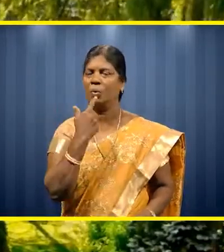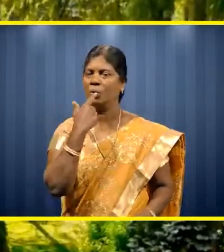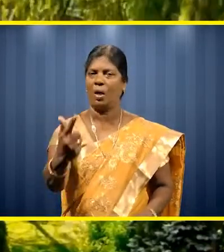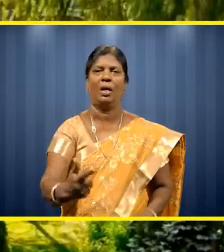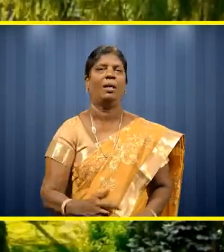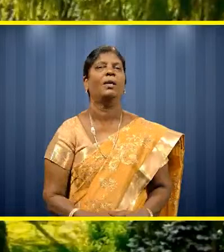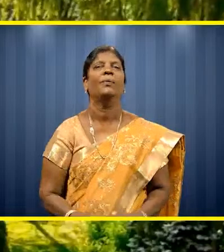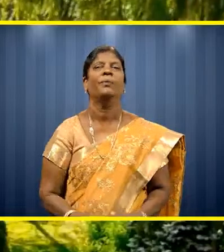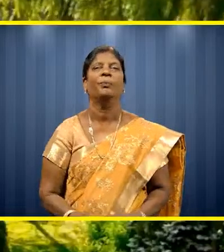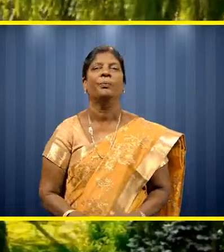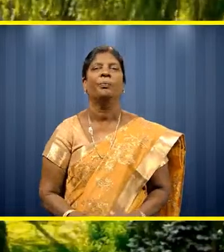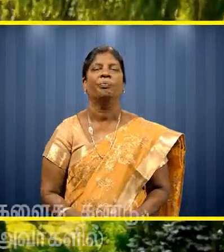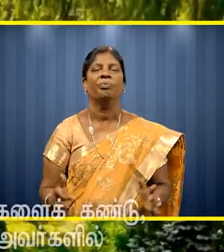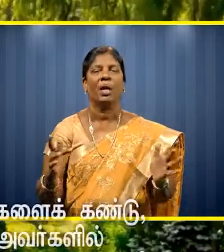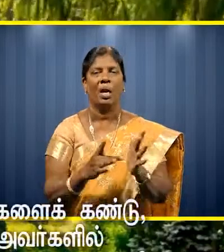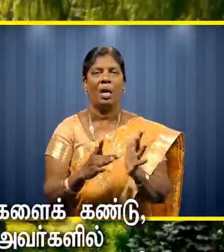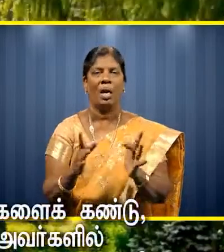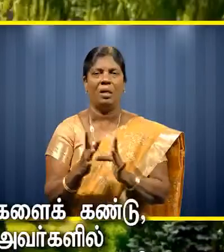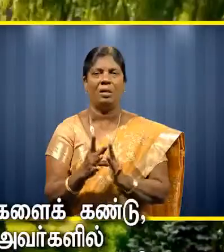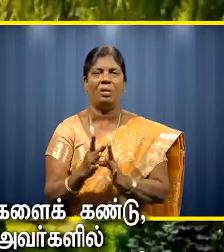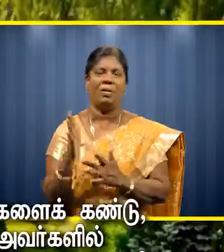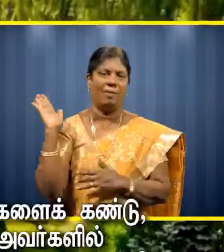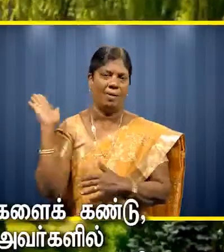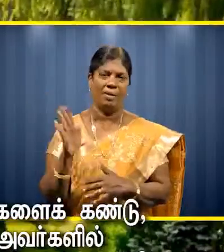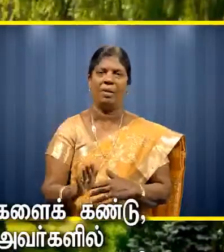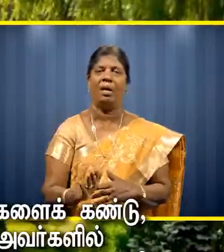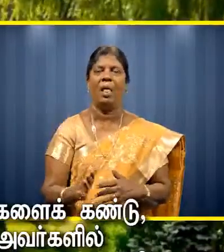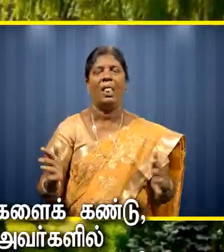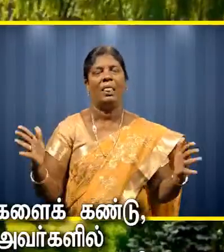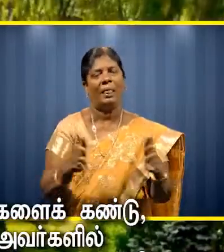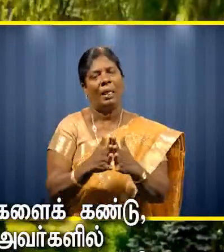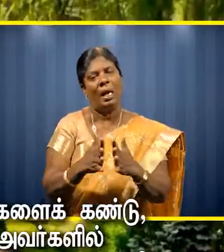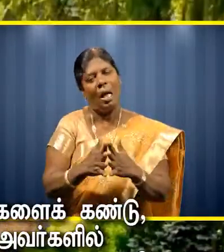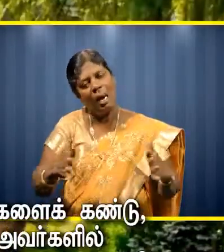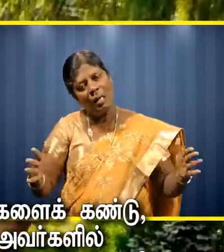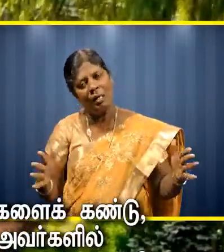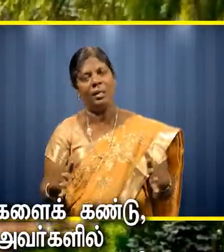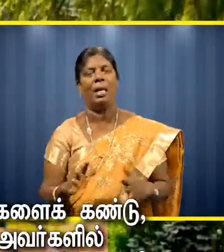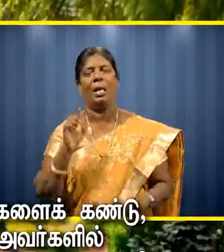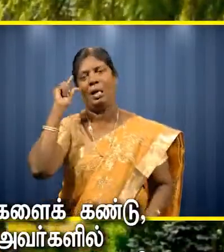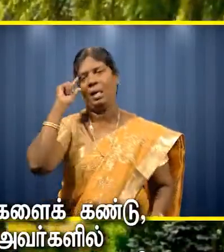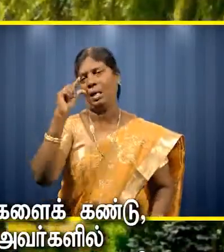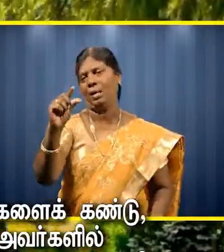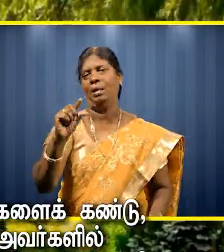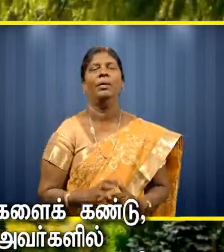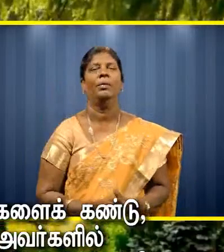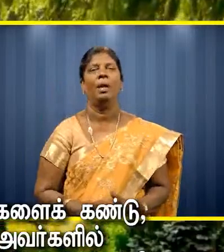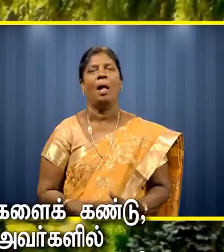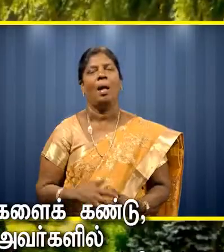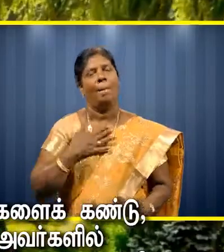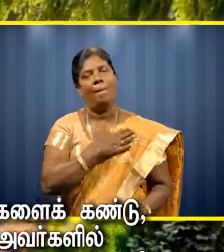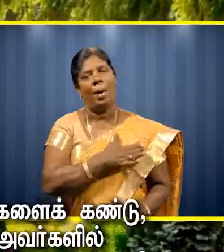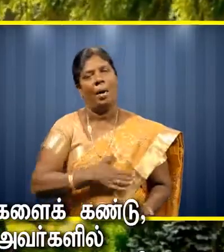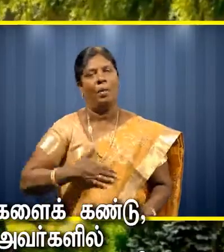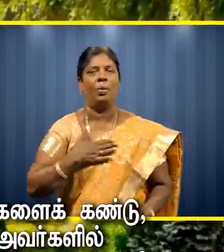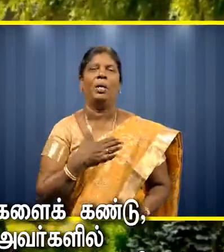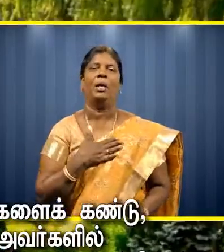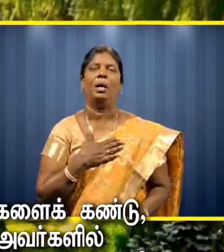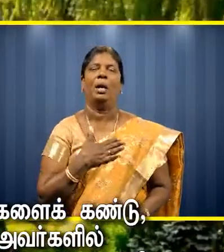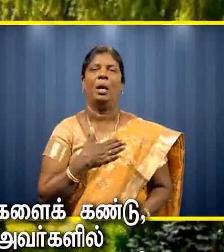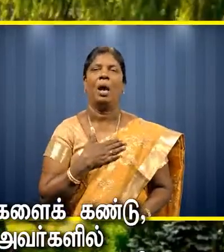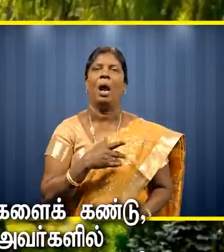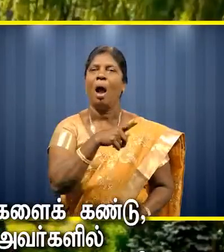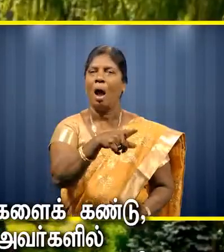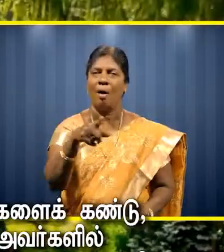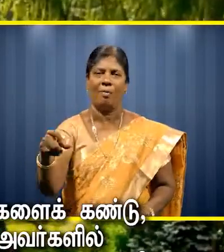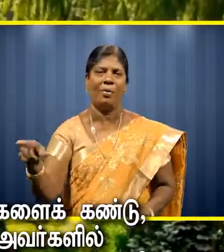14 வசனத்தில் என்ன சொல்லுகிறது என்றால், இயேசு வந்து திரளான ஜனங்களை கண்டு